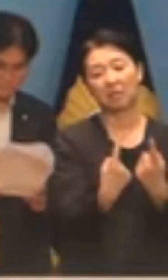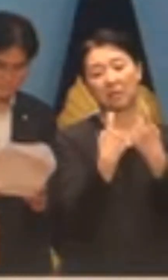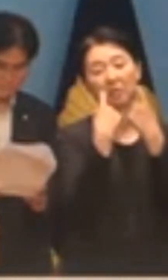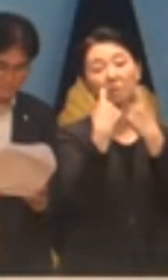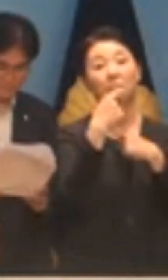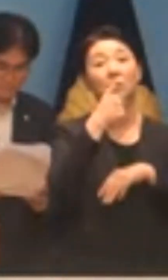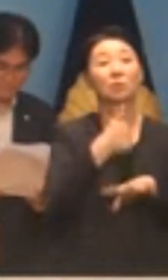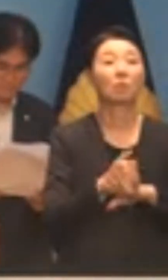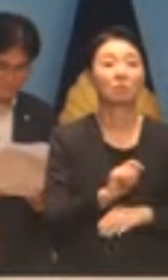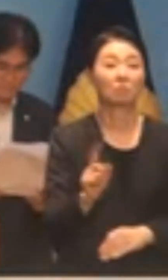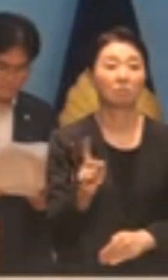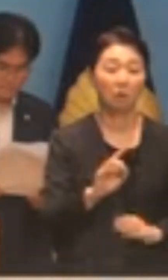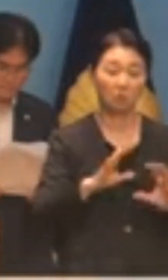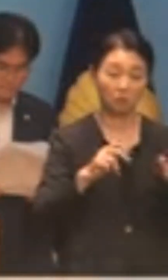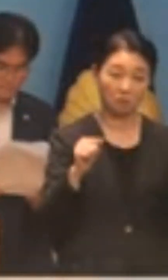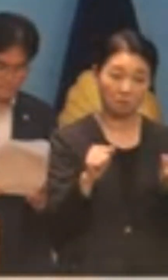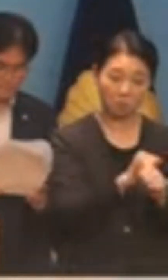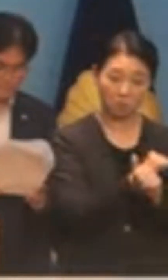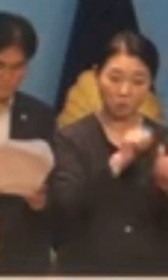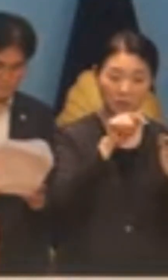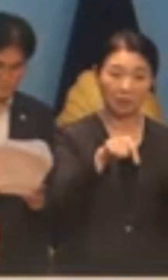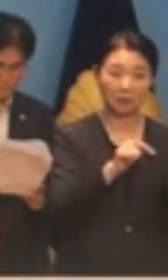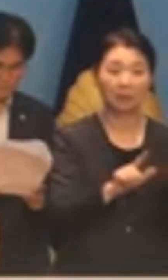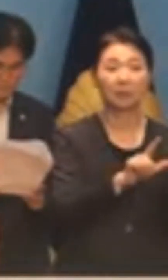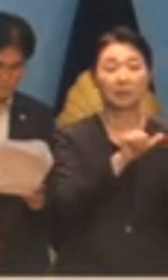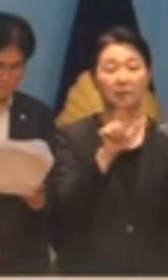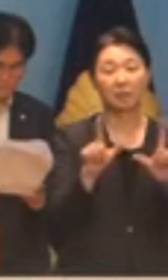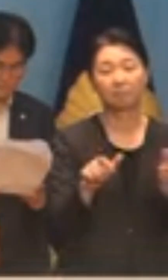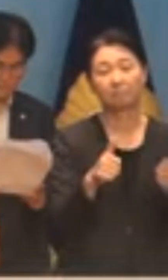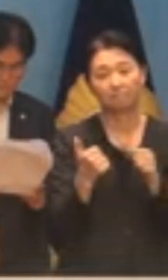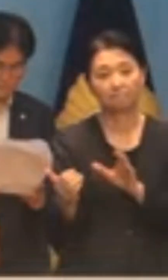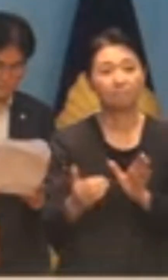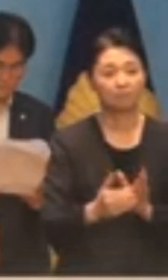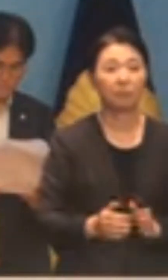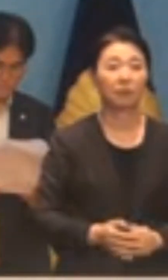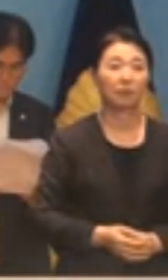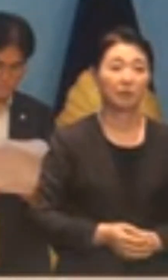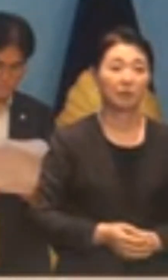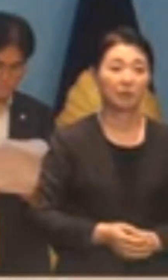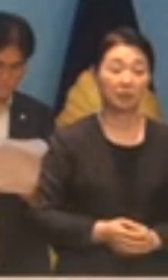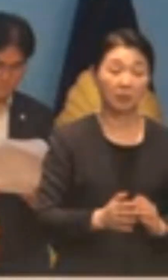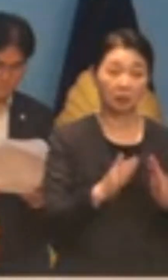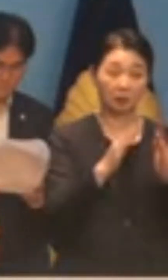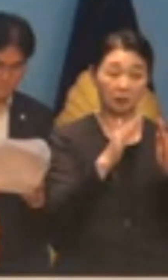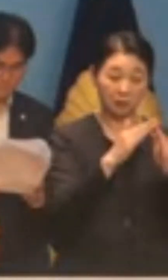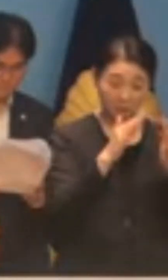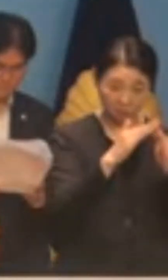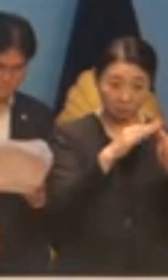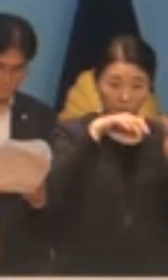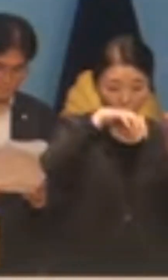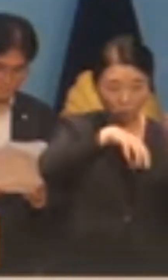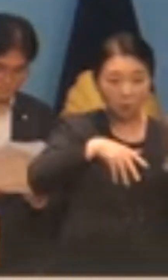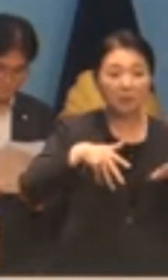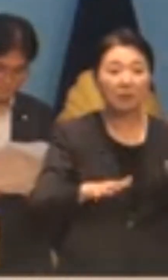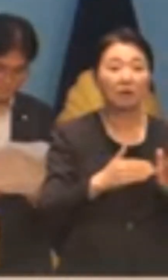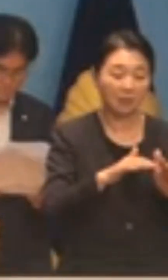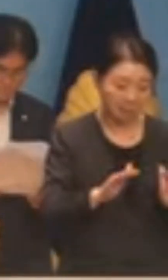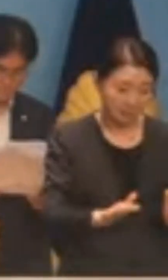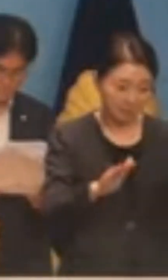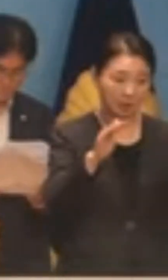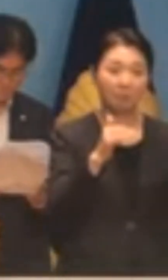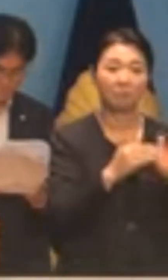결국 국가폭력 속의 삶을 잃으셨습니다. 이런 집안에서 태어나고 자란